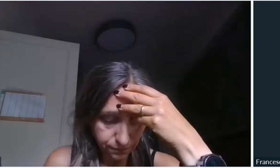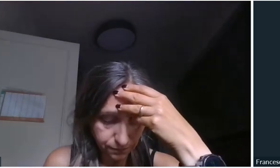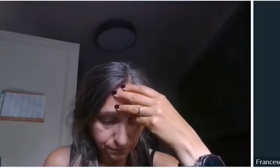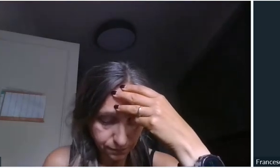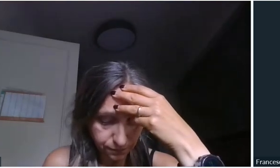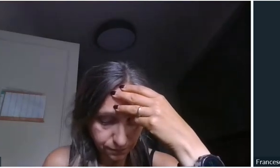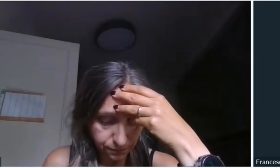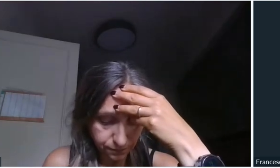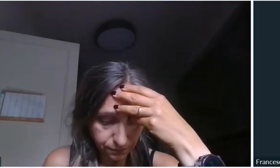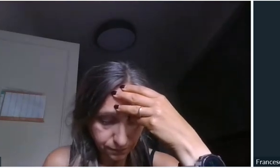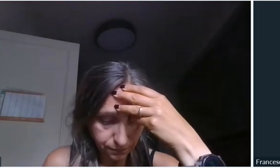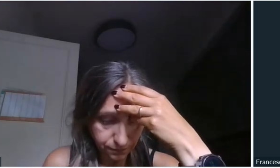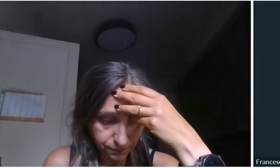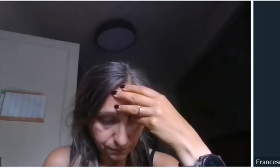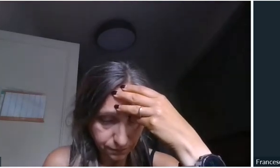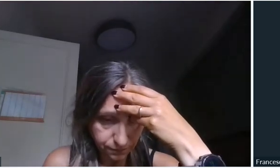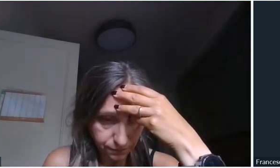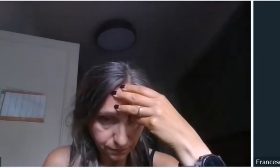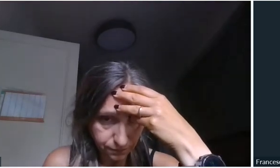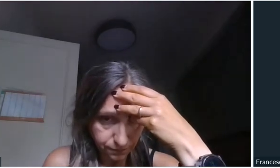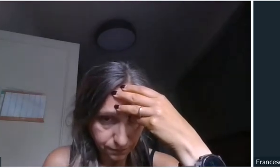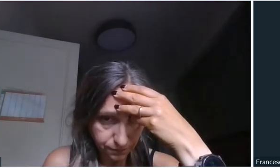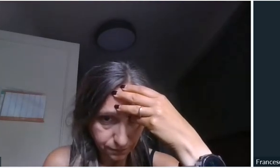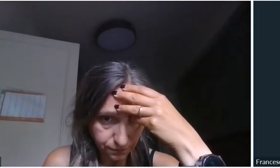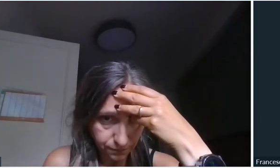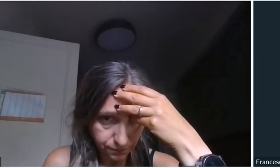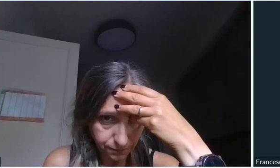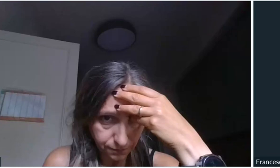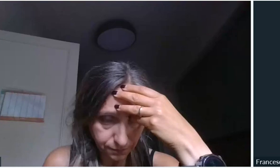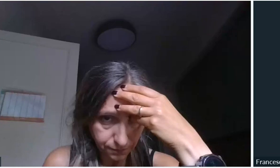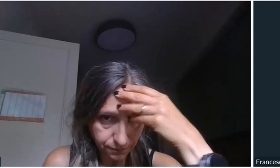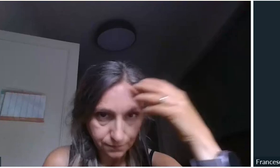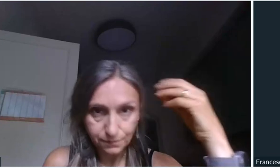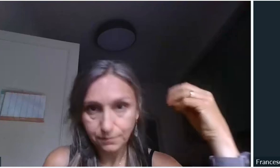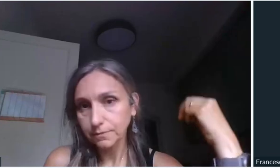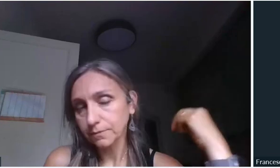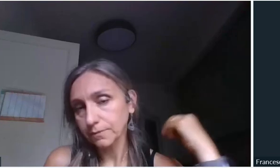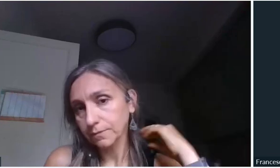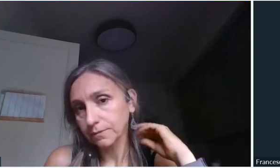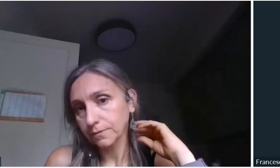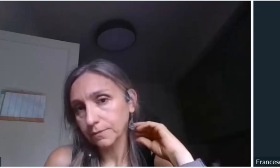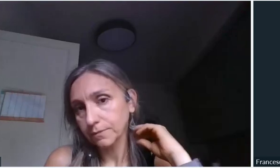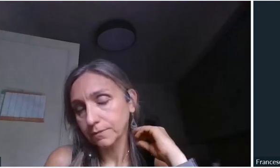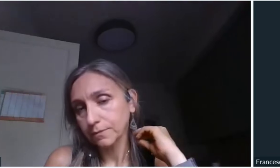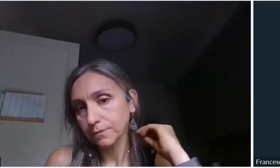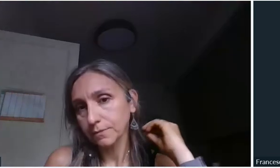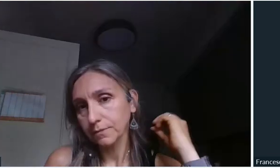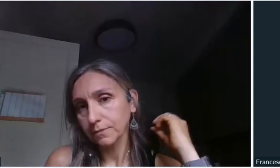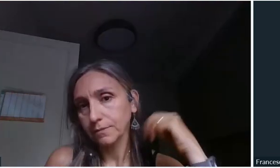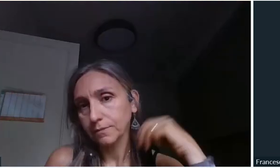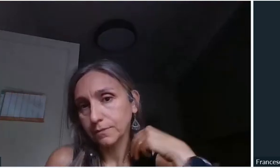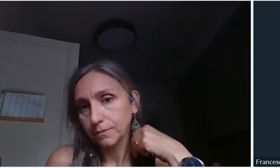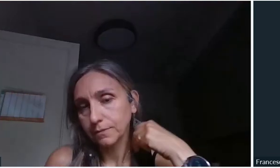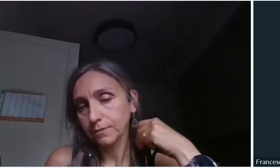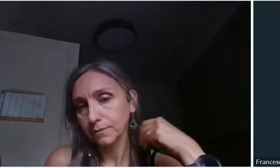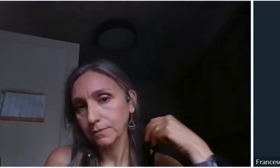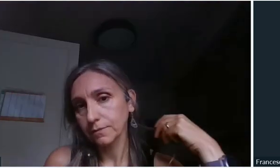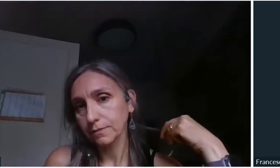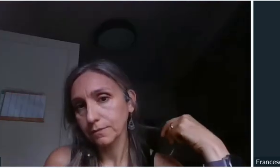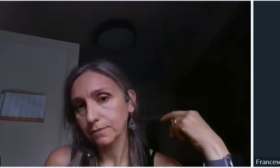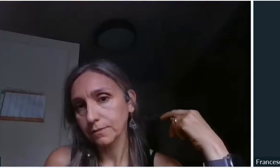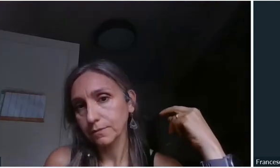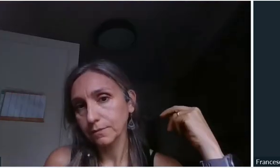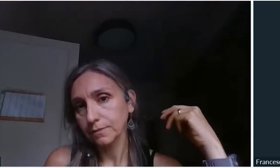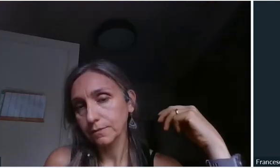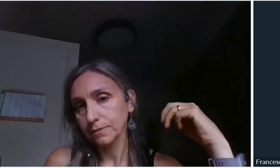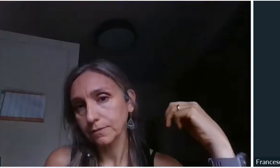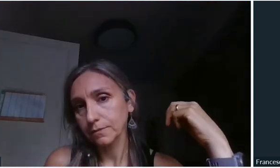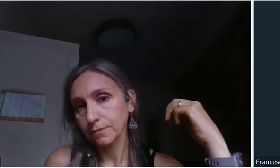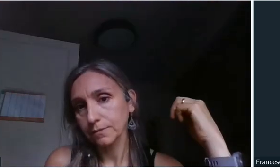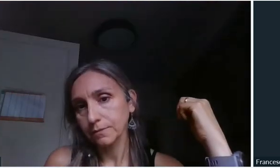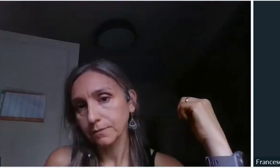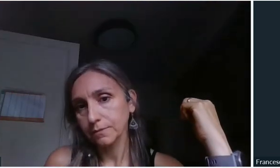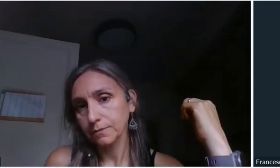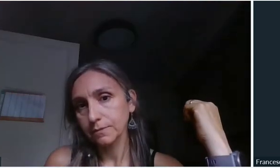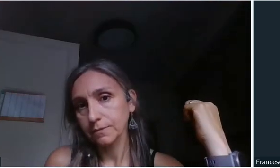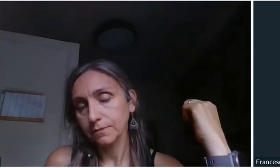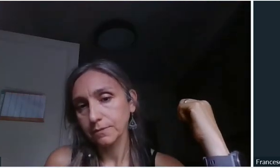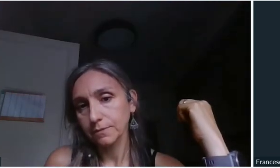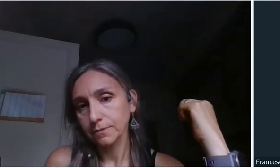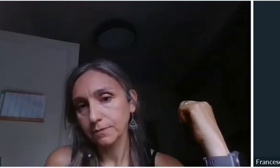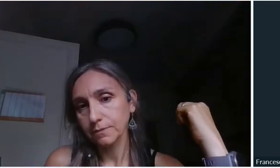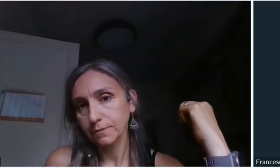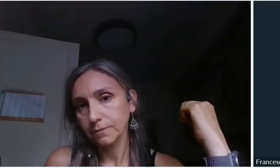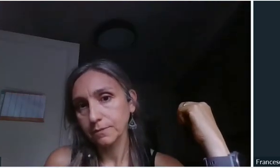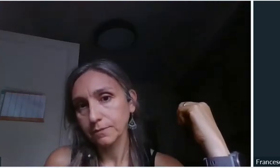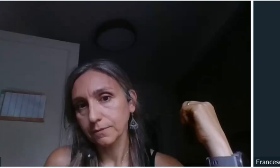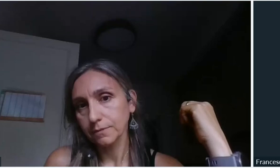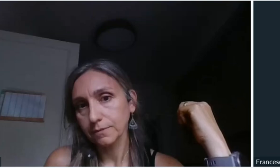riusabile, in teoria il committente, ovviamente non includendo il dato, quindi la singola informazione, in teoria